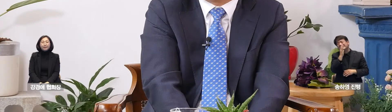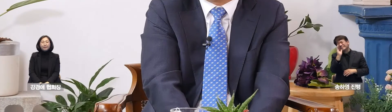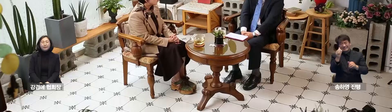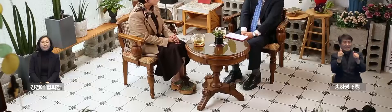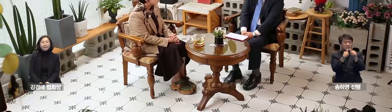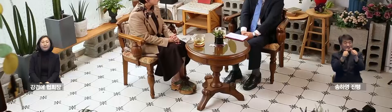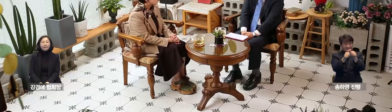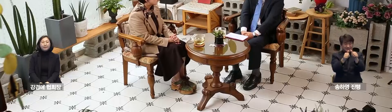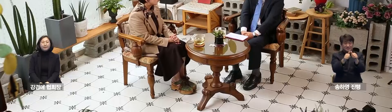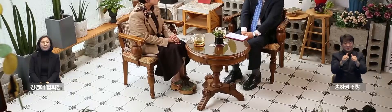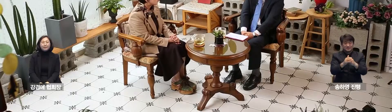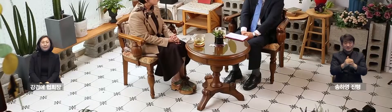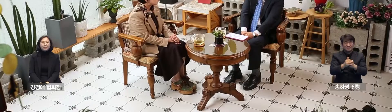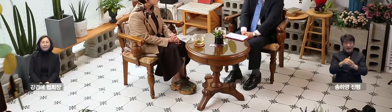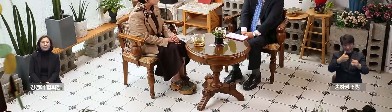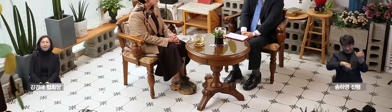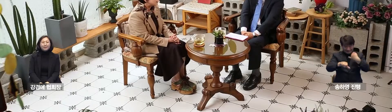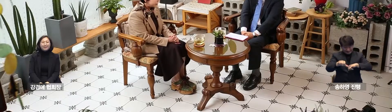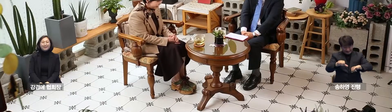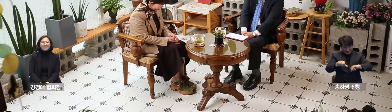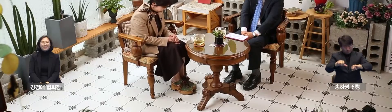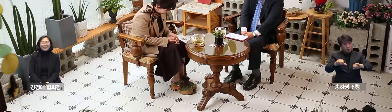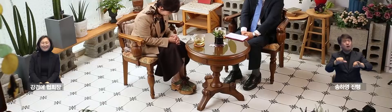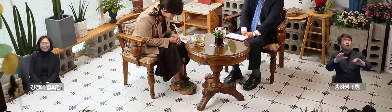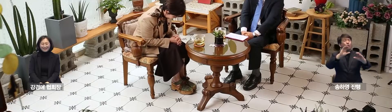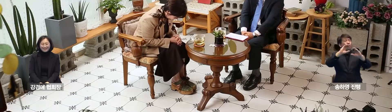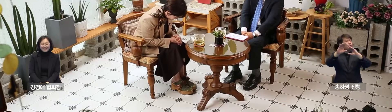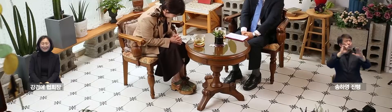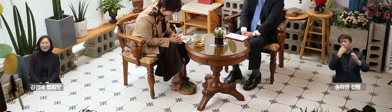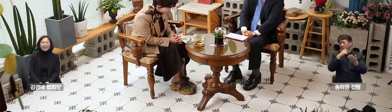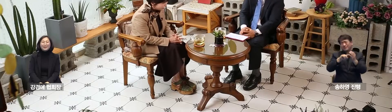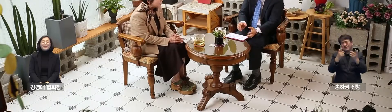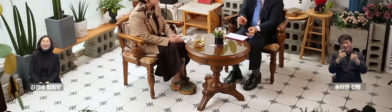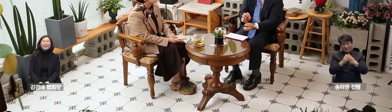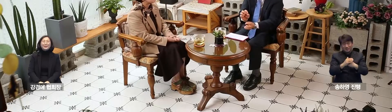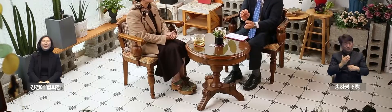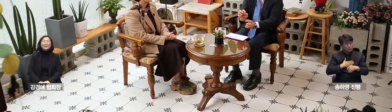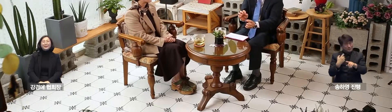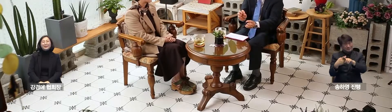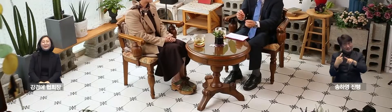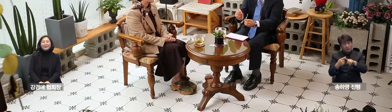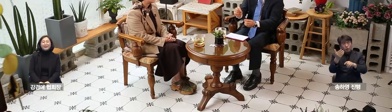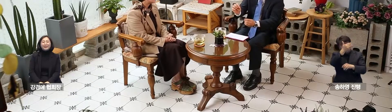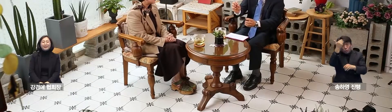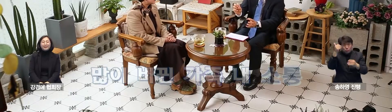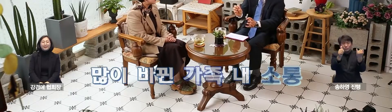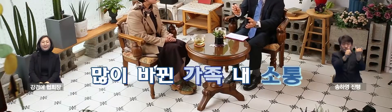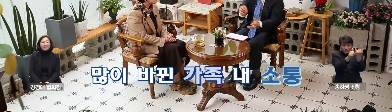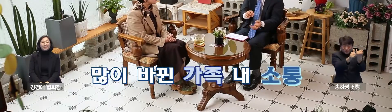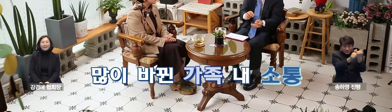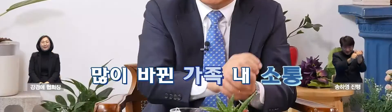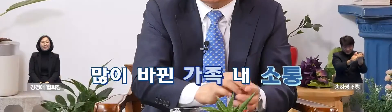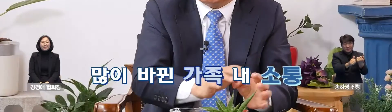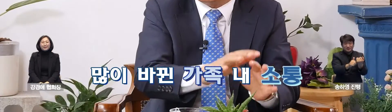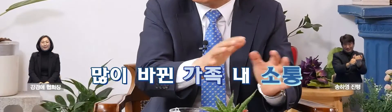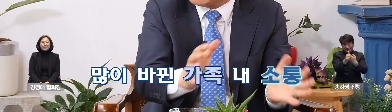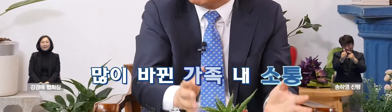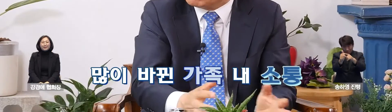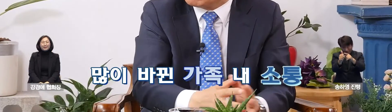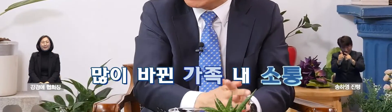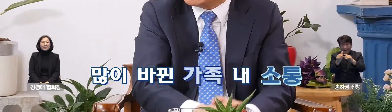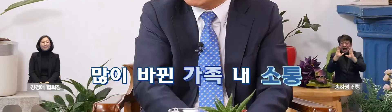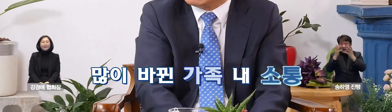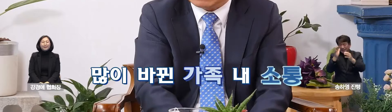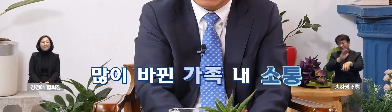남자들은 자식들과 소통이 쉽지 않아요. 저도 마찬가지인데 요즘 젊은 부부들은 뭐 남편이 아들하고 더